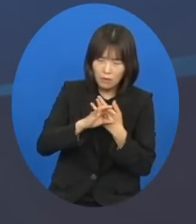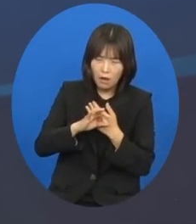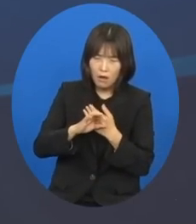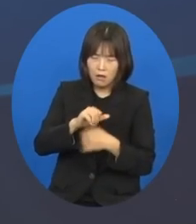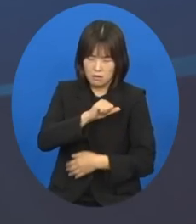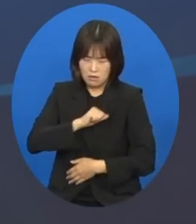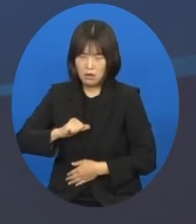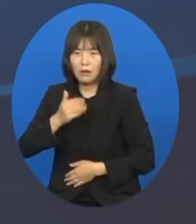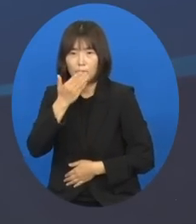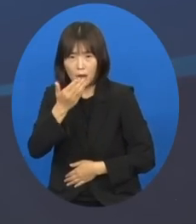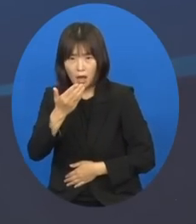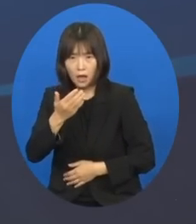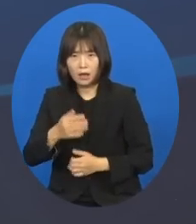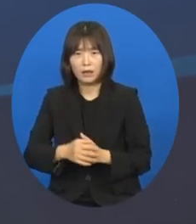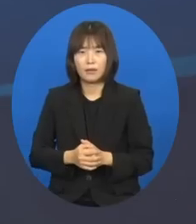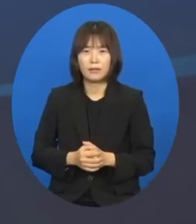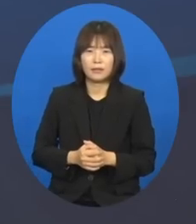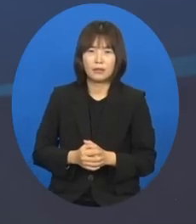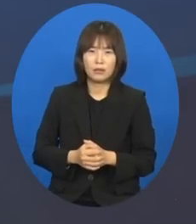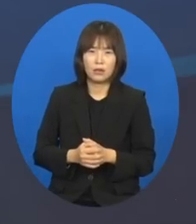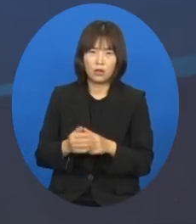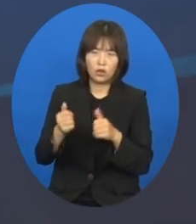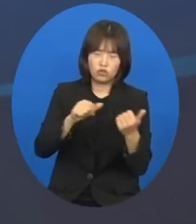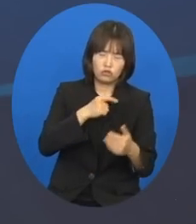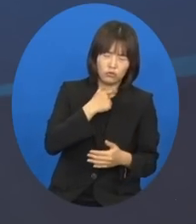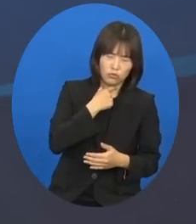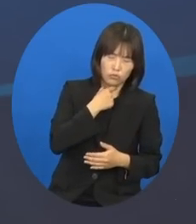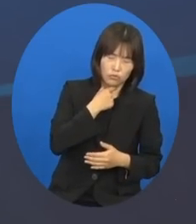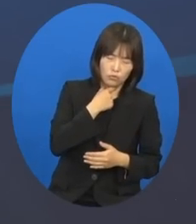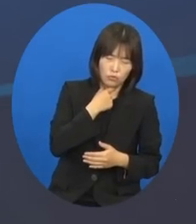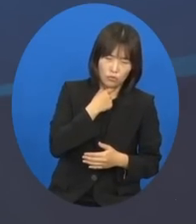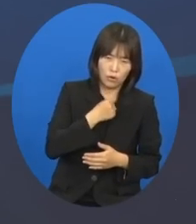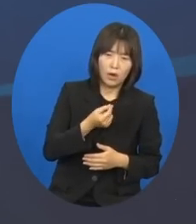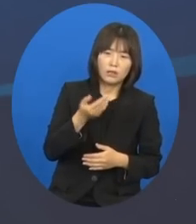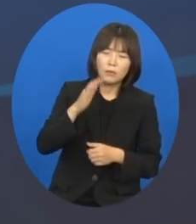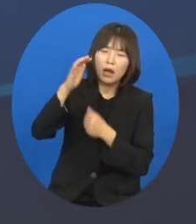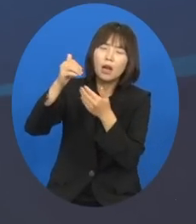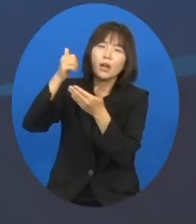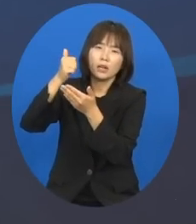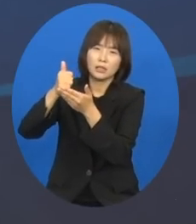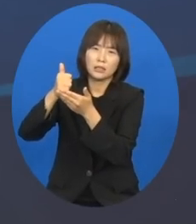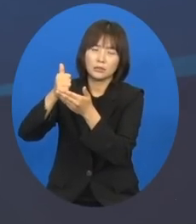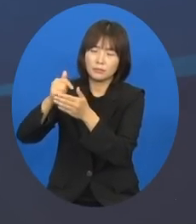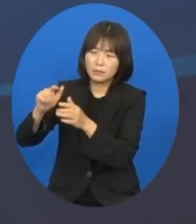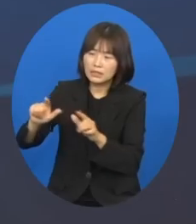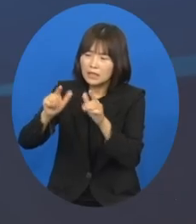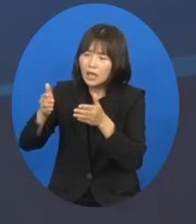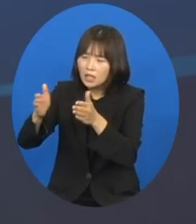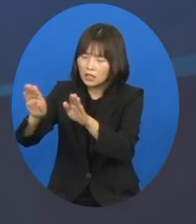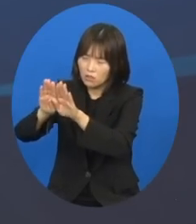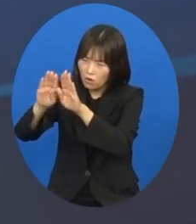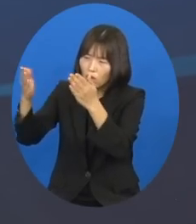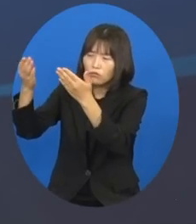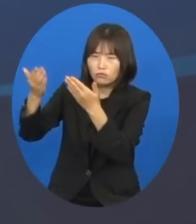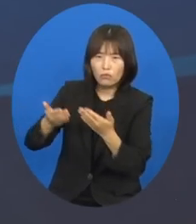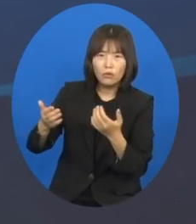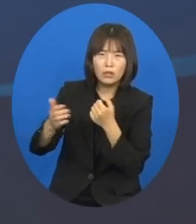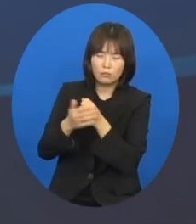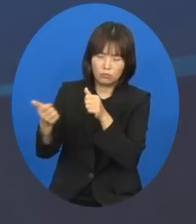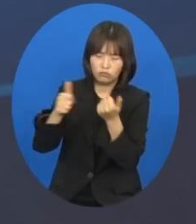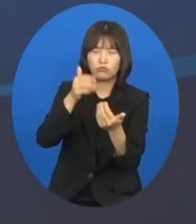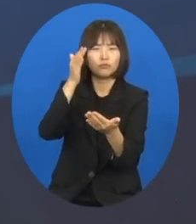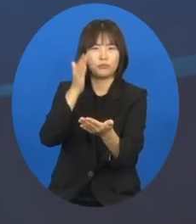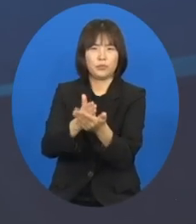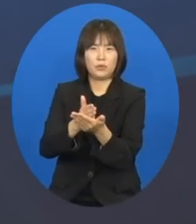죽으려고 생각하면 죽을 일 밖에 없지만 살려고 하면 살 길을 하나님 다 열어 주시니 여러분 절대로 죽지 말라고 얘기하면서 제가